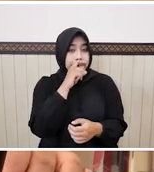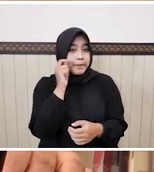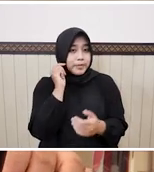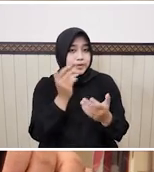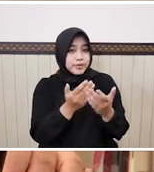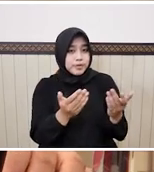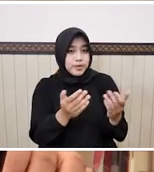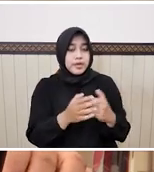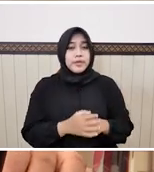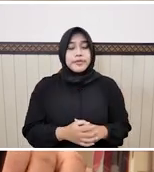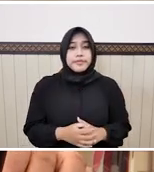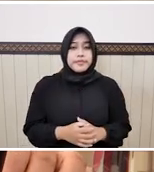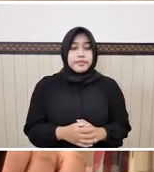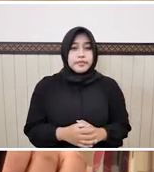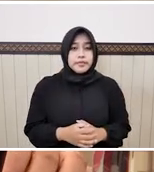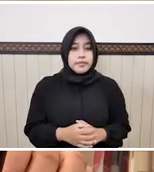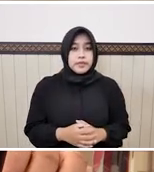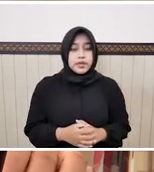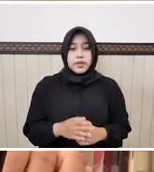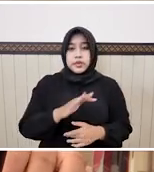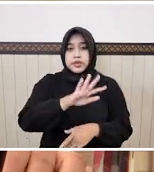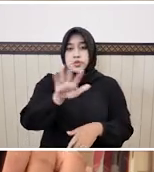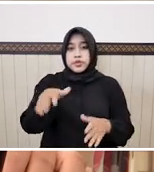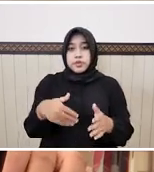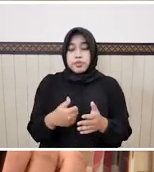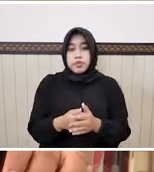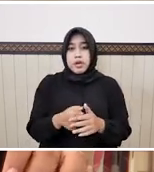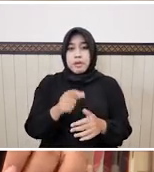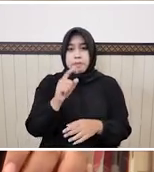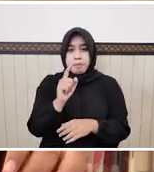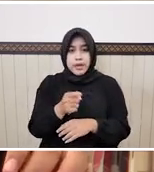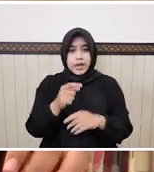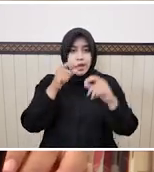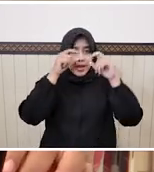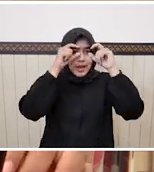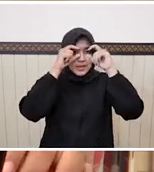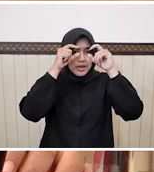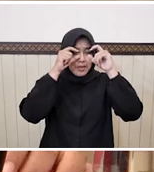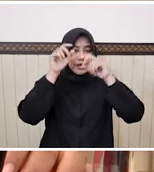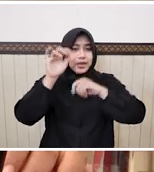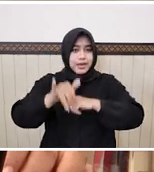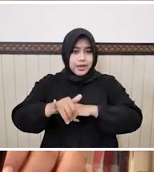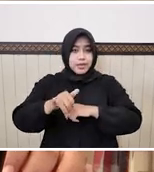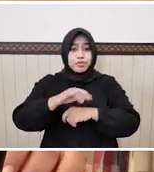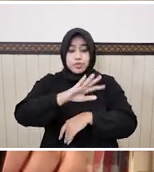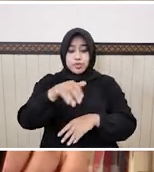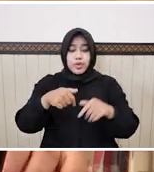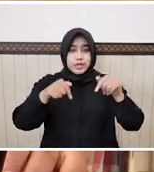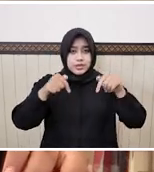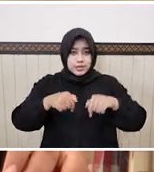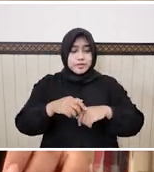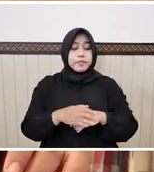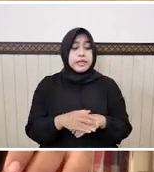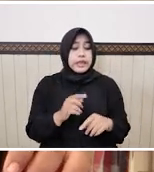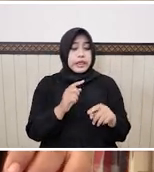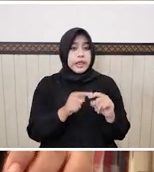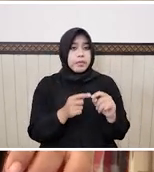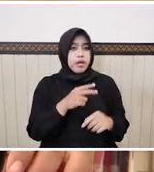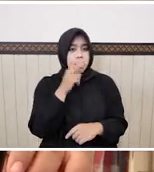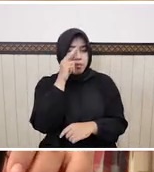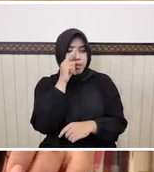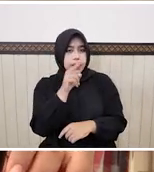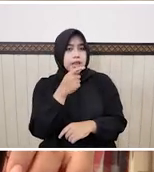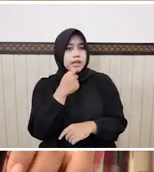sekalian eh hampir semuanya menggunakan kacamata itu ya tetapi kalau kita